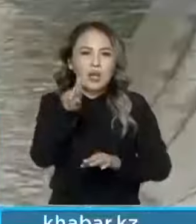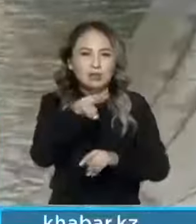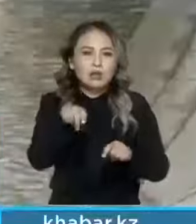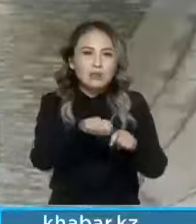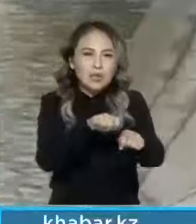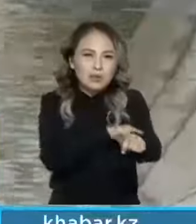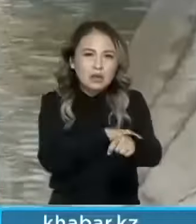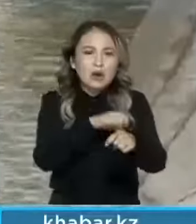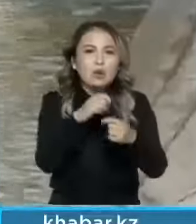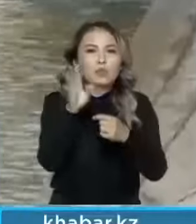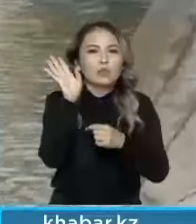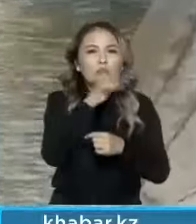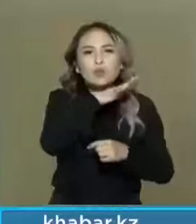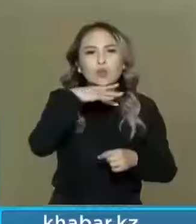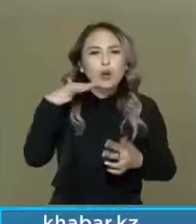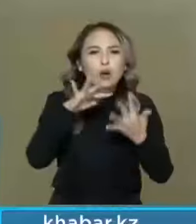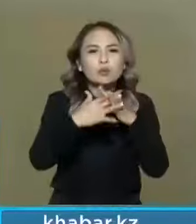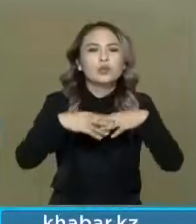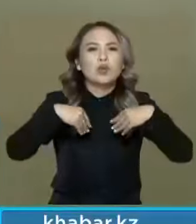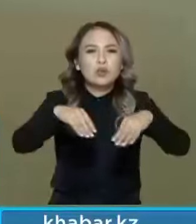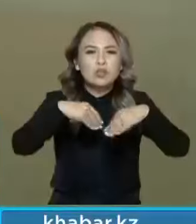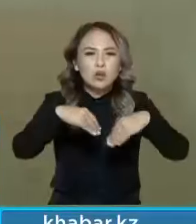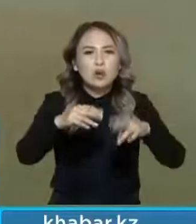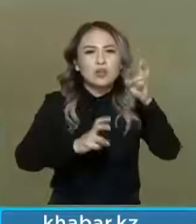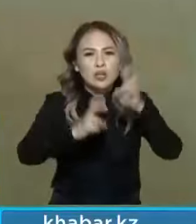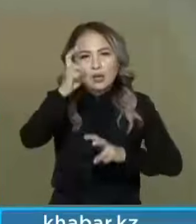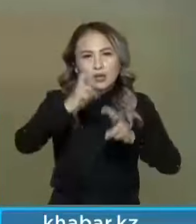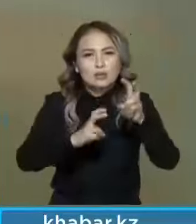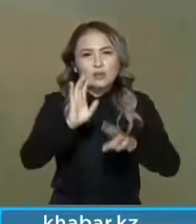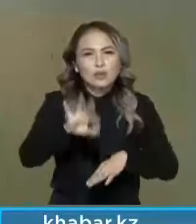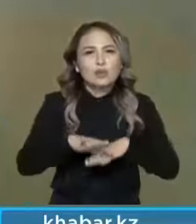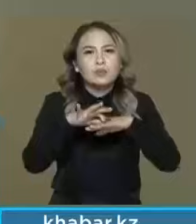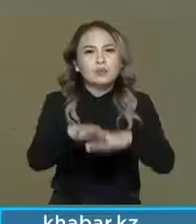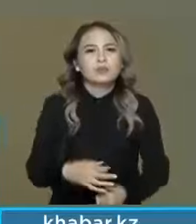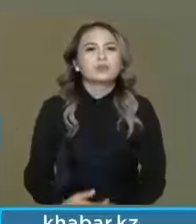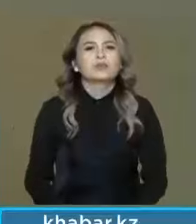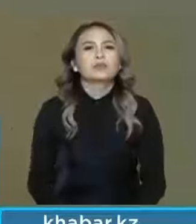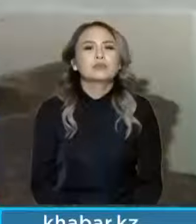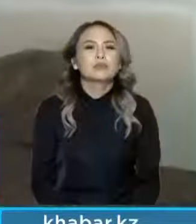миллиард текше метрден асады. Мол су ауыл шаруашылығы мен өнеркәсіп мақсатында қолданылады.